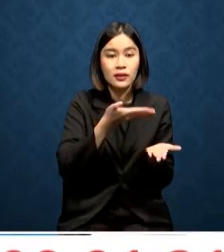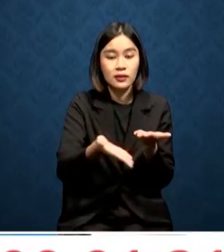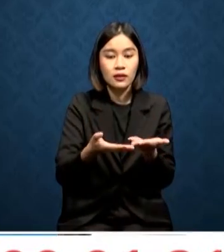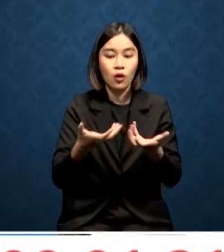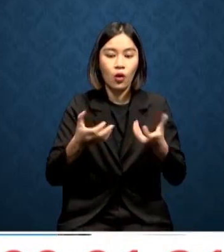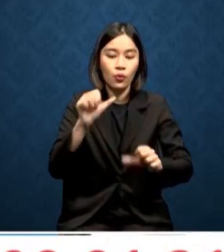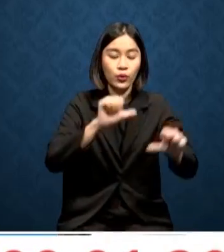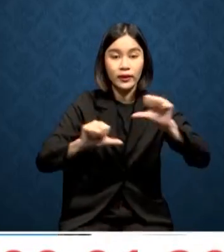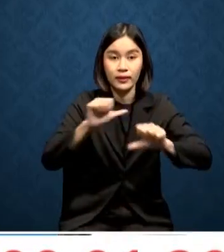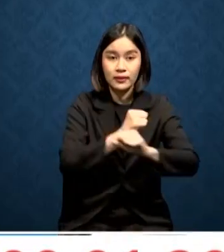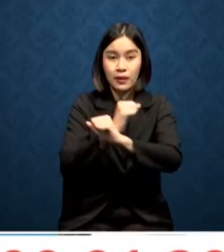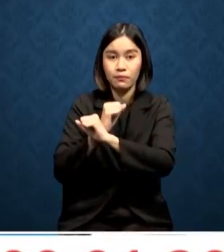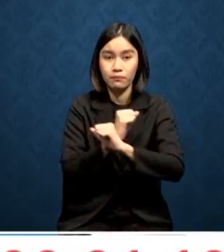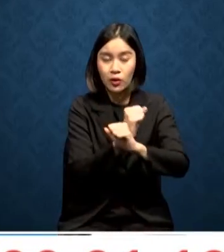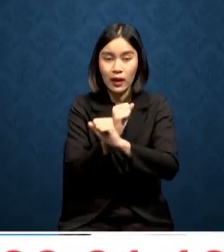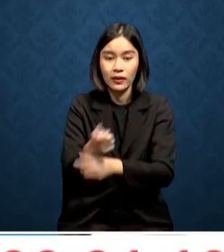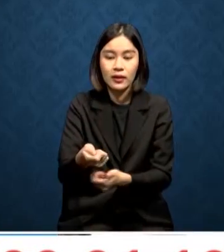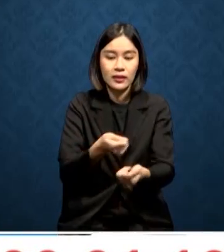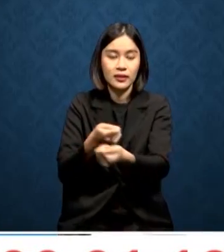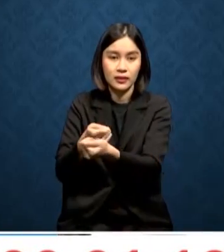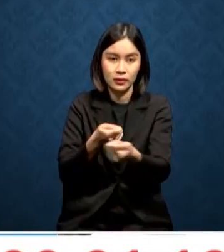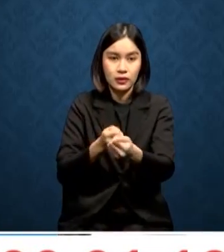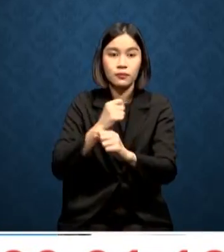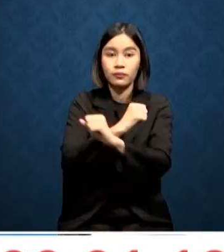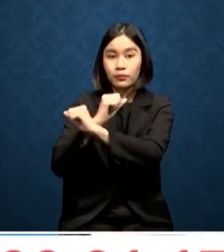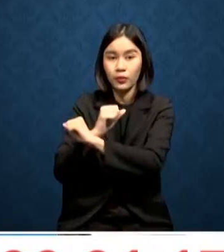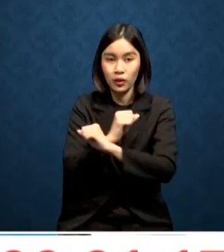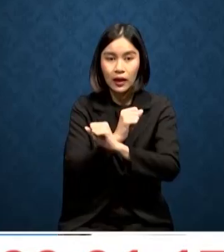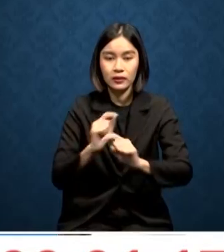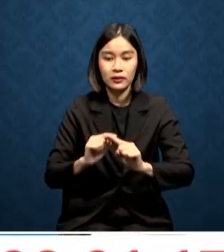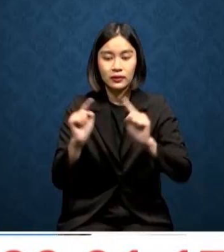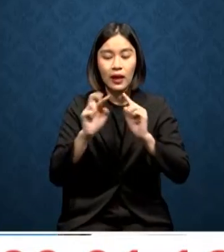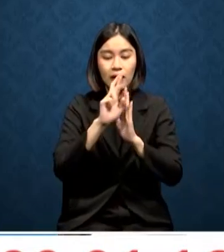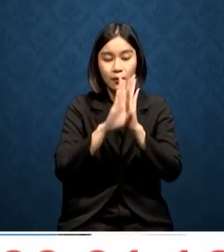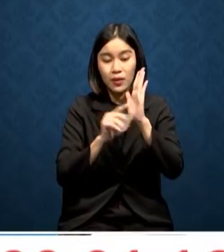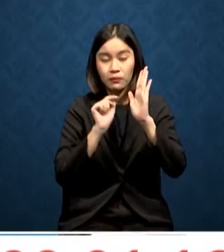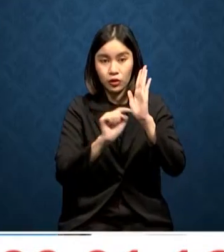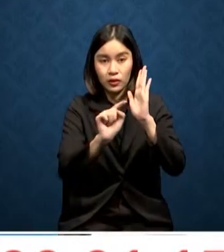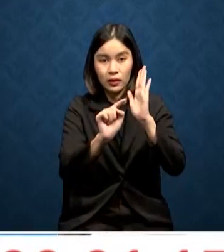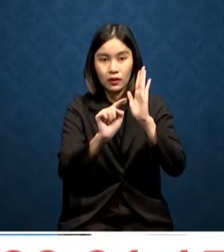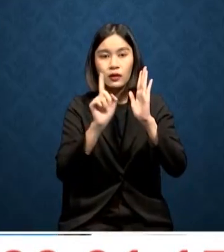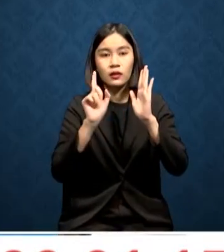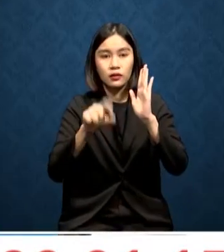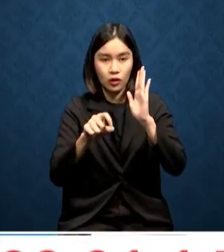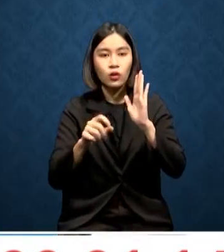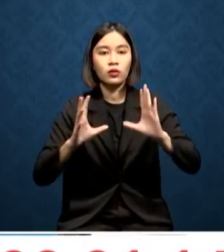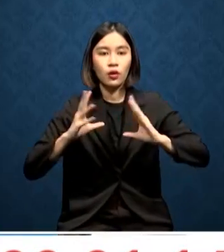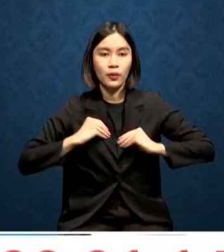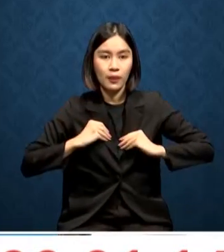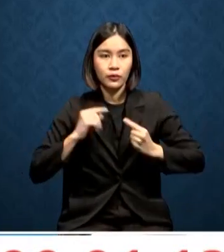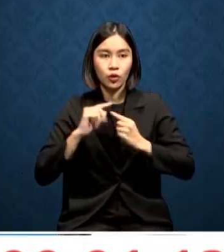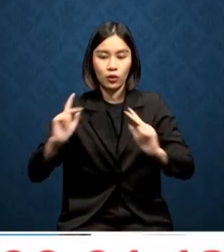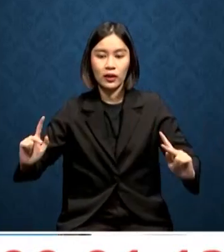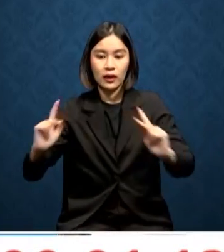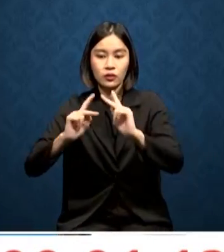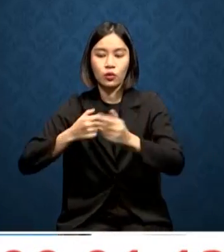มีในการที่จะมาฉีดต้นป้องกันใช่ไหมคะแต่ระเบียบตัวนี้ค่ะต้องได้รับความเห็นชอบจากกระทรวง